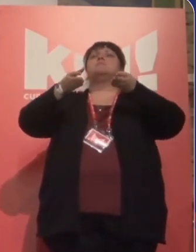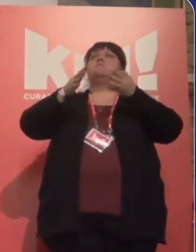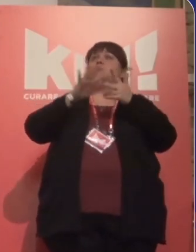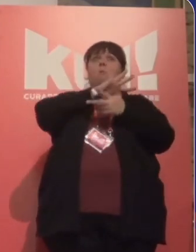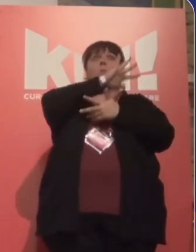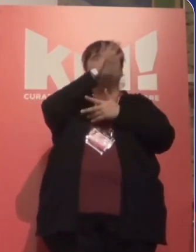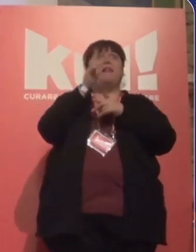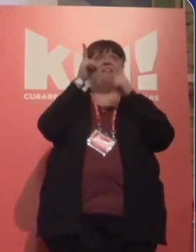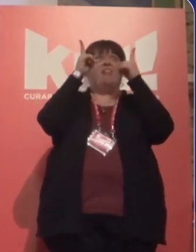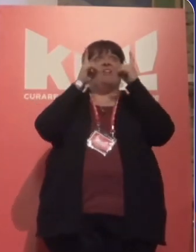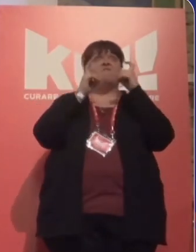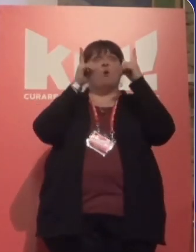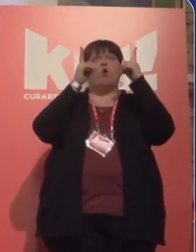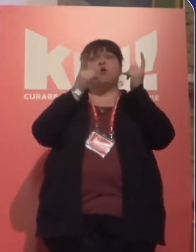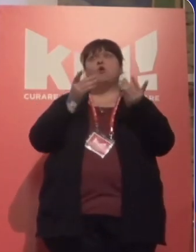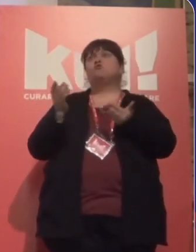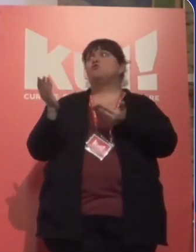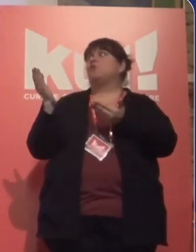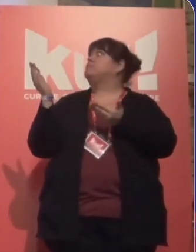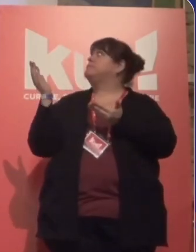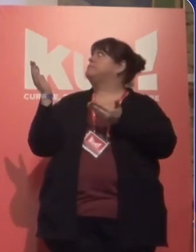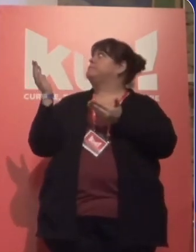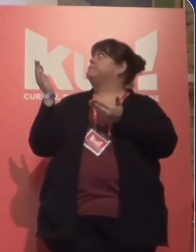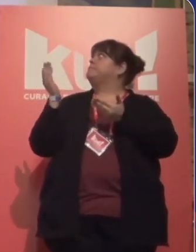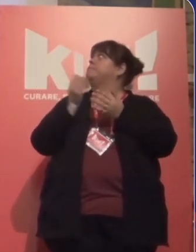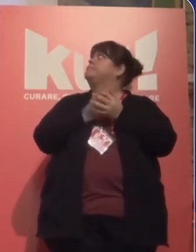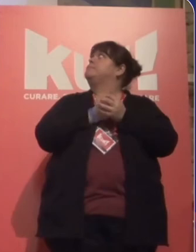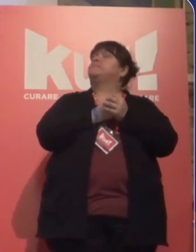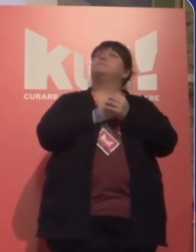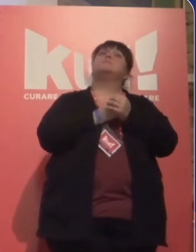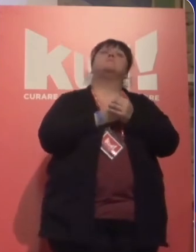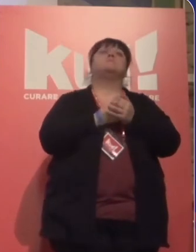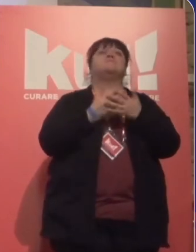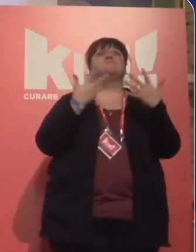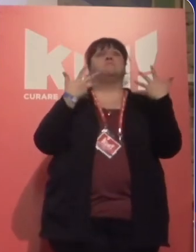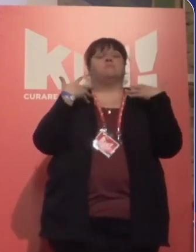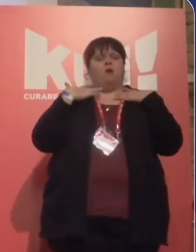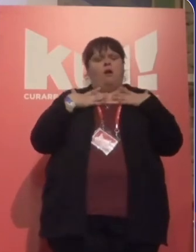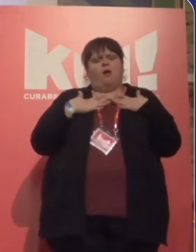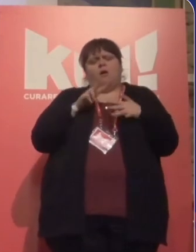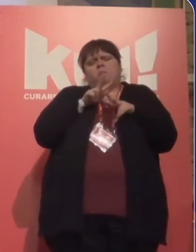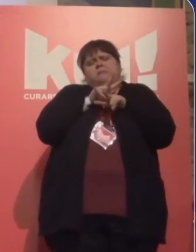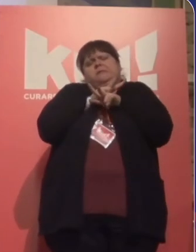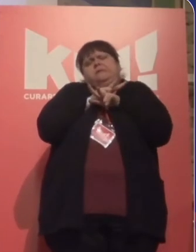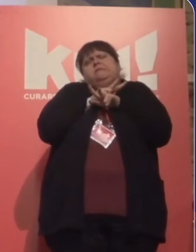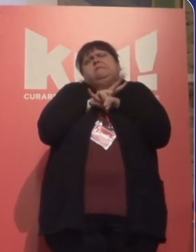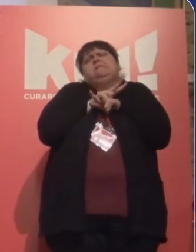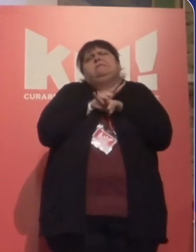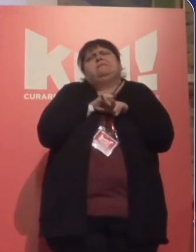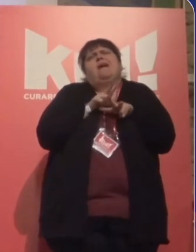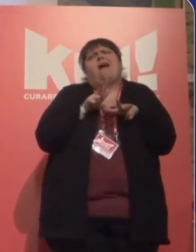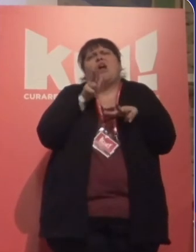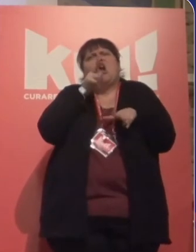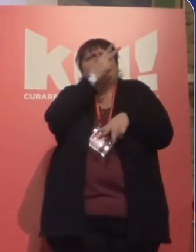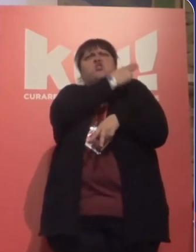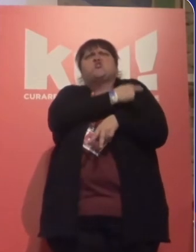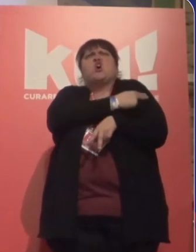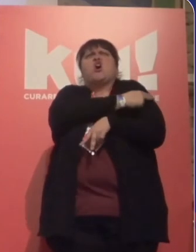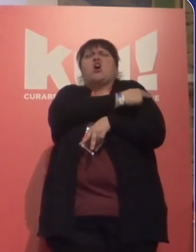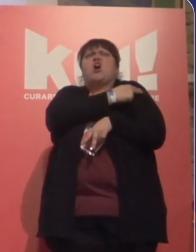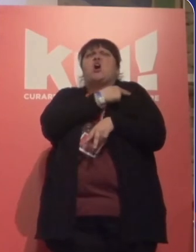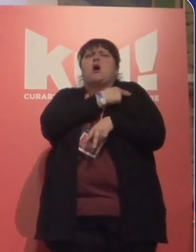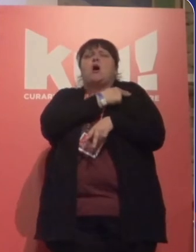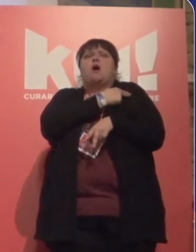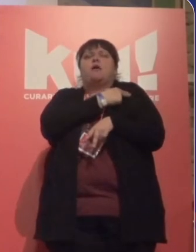successiva questa con il corpo esausto dell'infermiera erano degli eroi